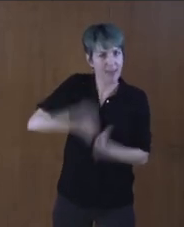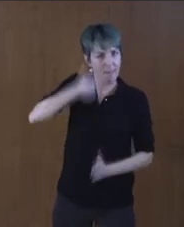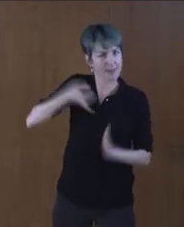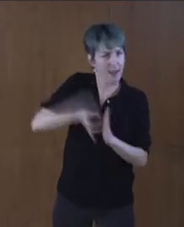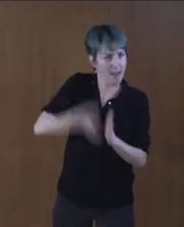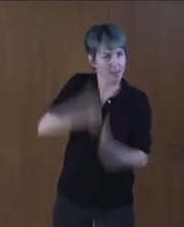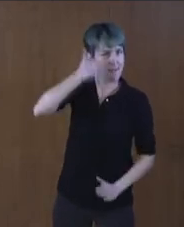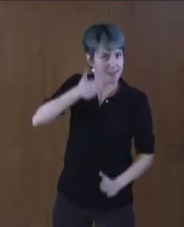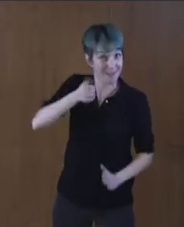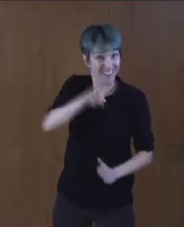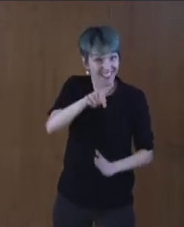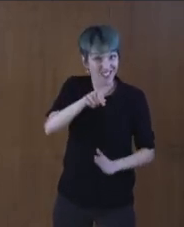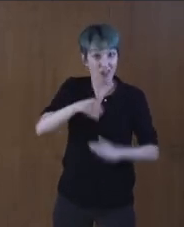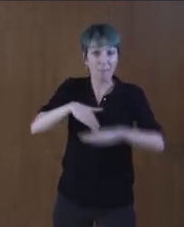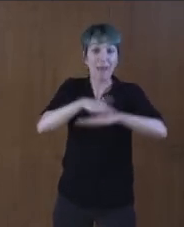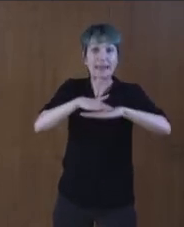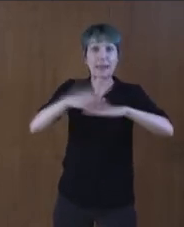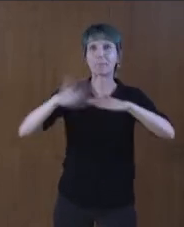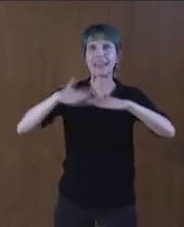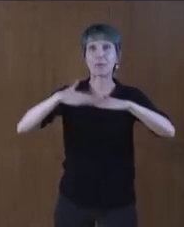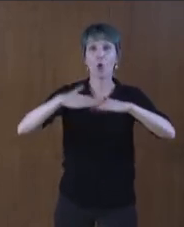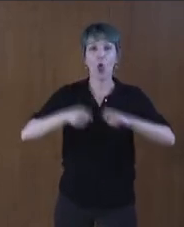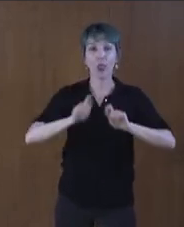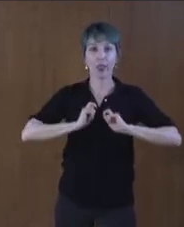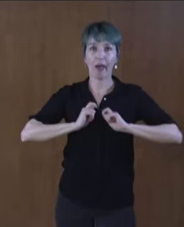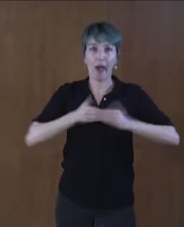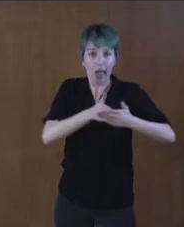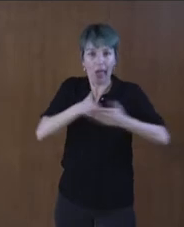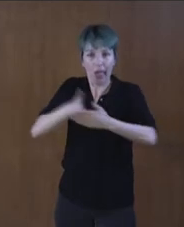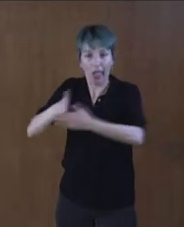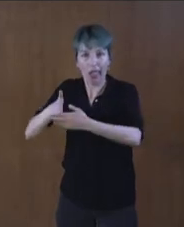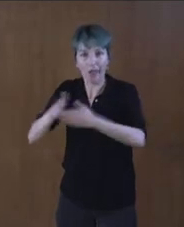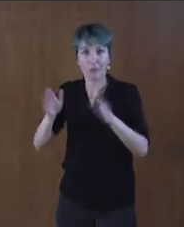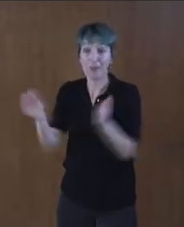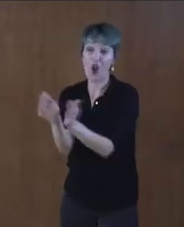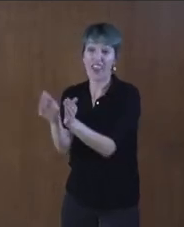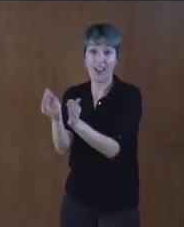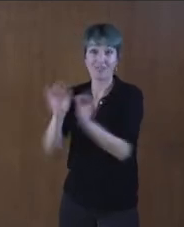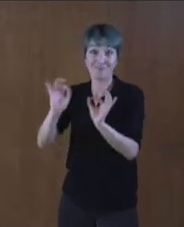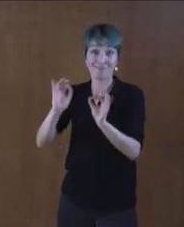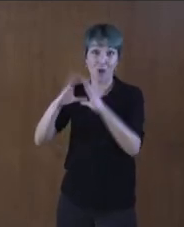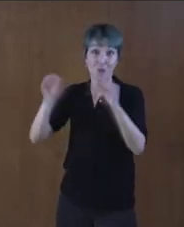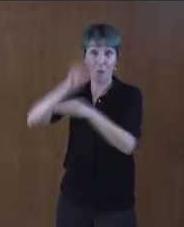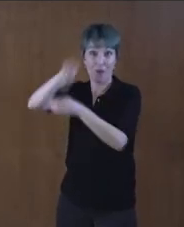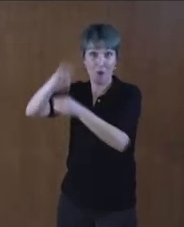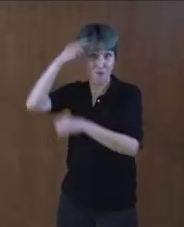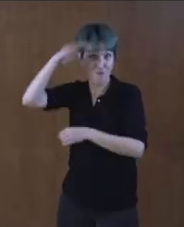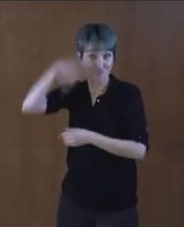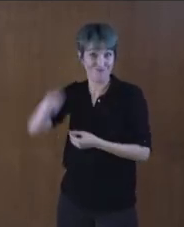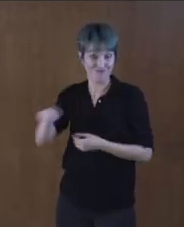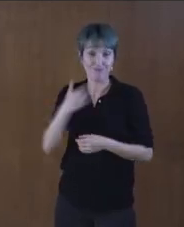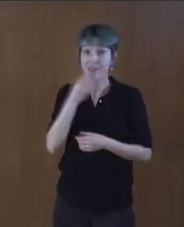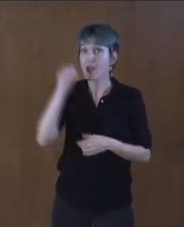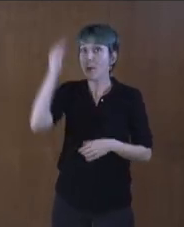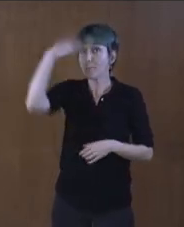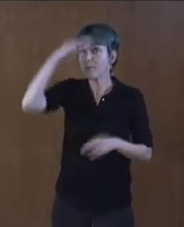Aquesta base és un llast tremend per a una minoria de la qual formem part. La UPF